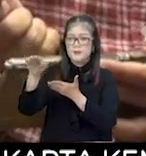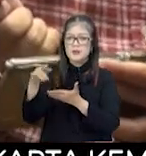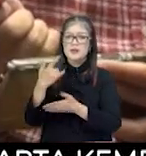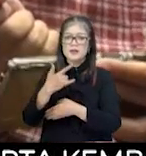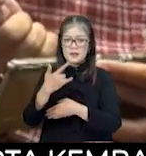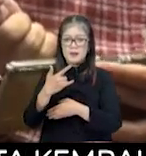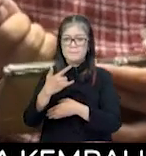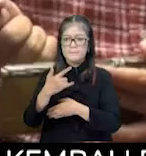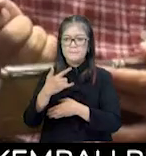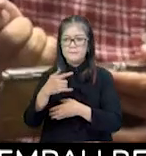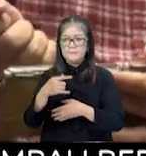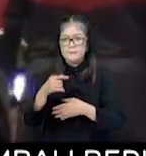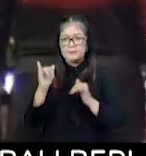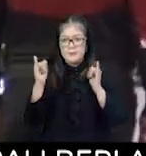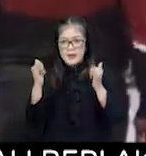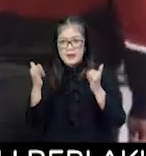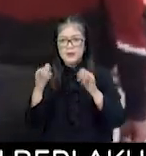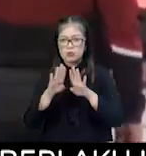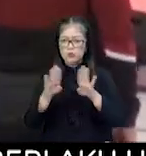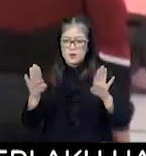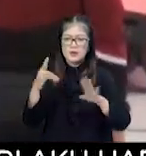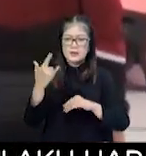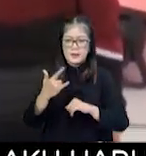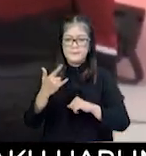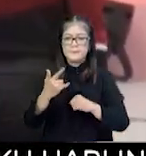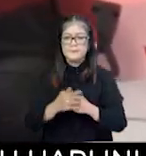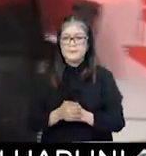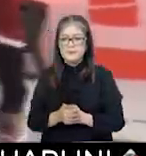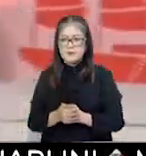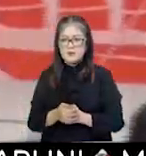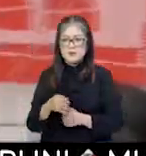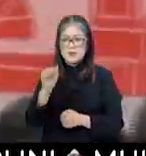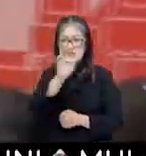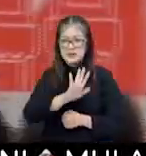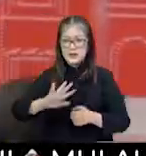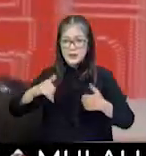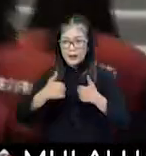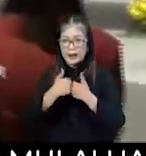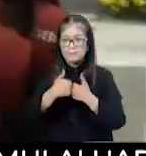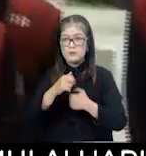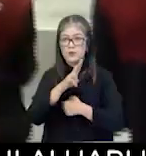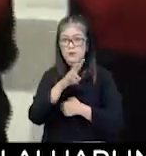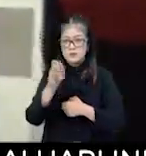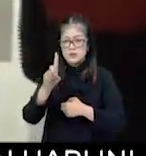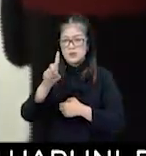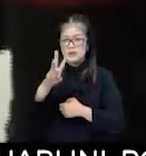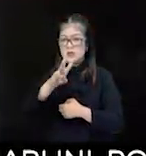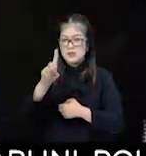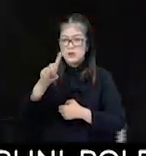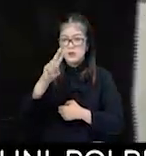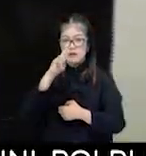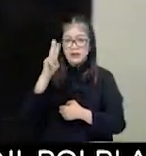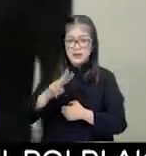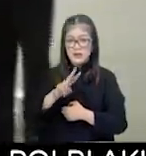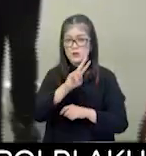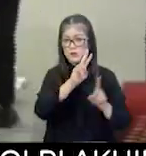mempermainkan nomor tersebut. Ajang Pesta Olahraga SEA Games ke-31 Vietnam akan berlangsung 12 hingga 23